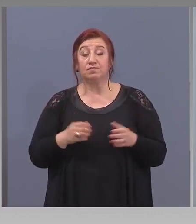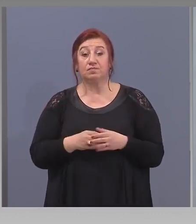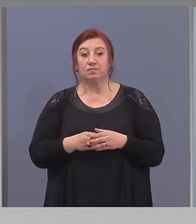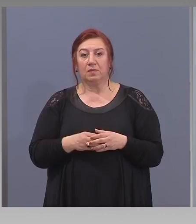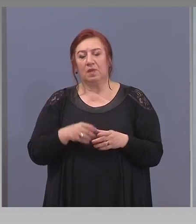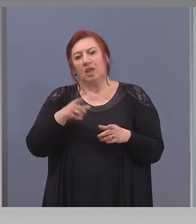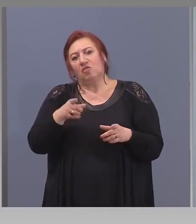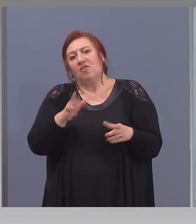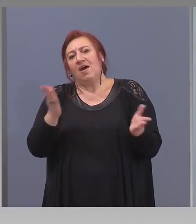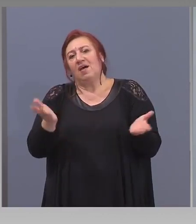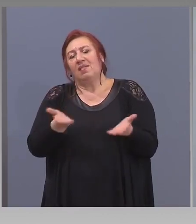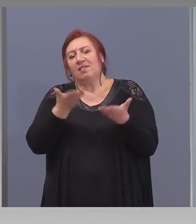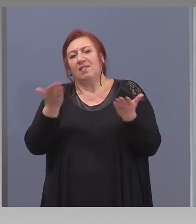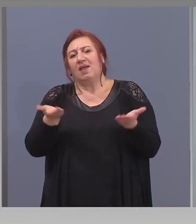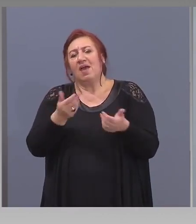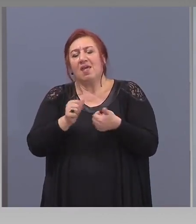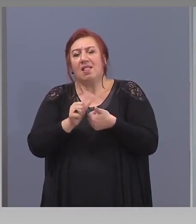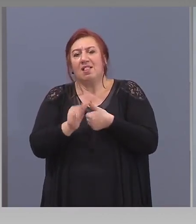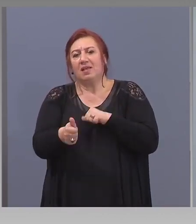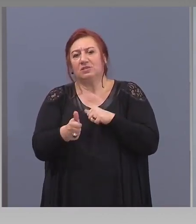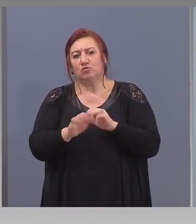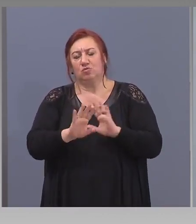Това е най-лесното.